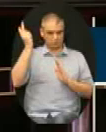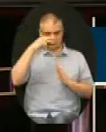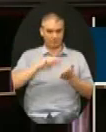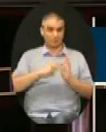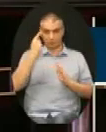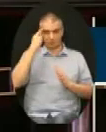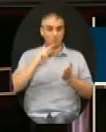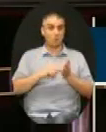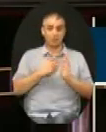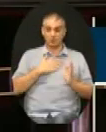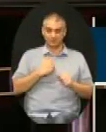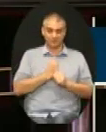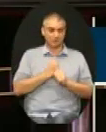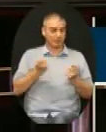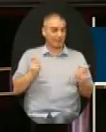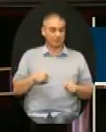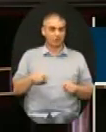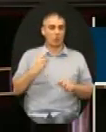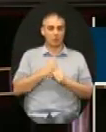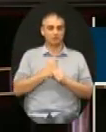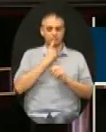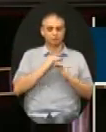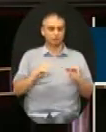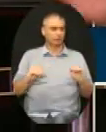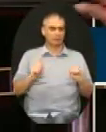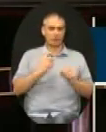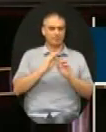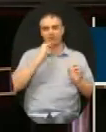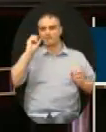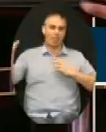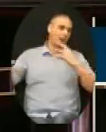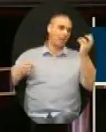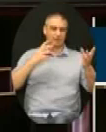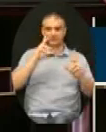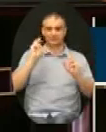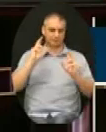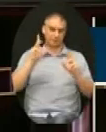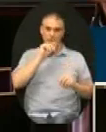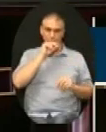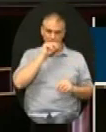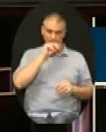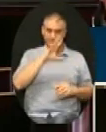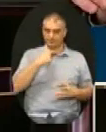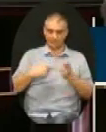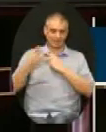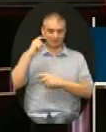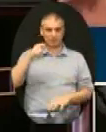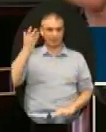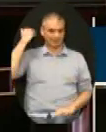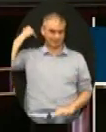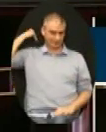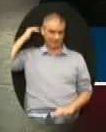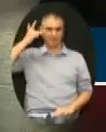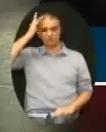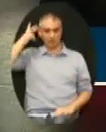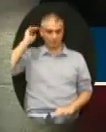והוא יודע שפוליטיקה, כשרוצים באמת לסגור דברים, עושים את זה בשקט. לא מתחילים לזרוק איזה שהם ציטוטים בטוויטר, אם נחזור לכנסת ההיא